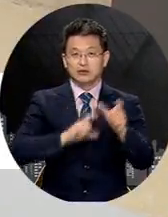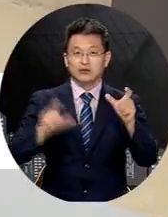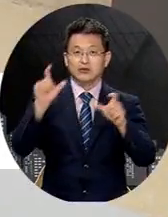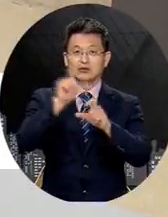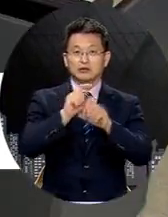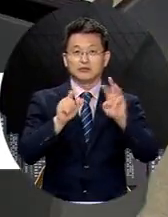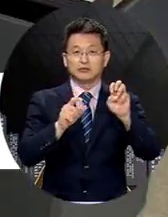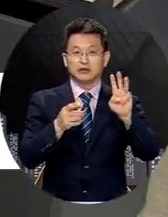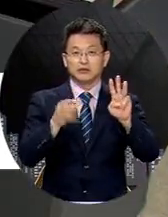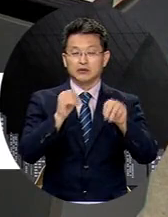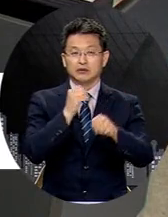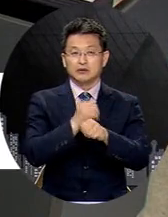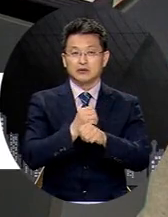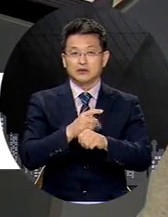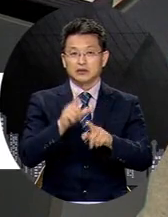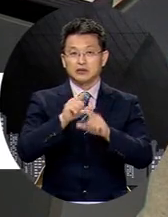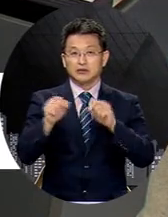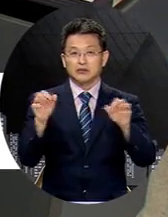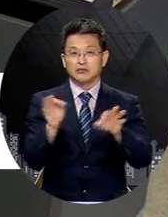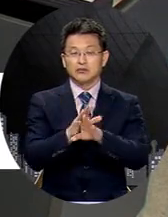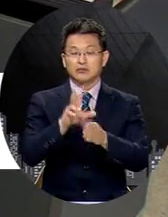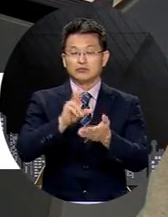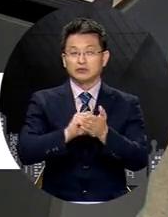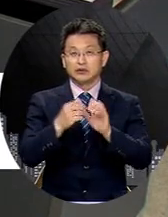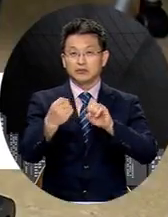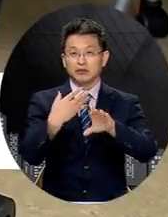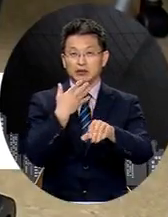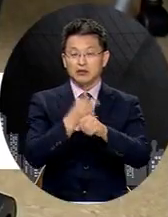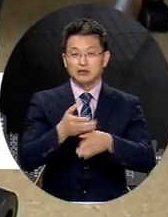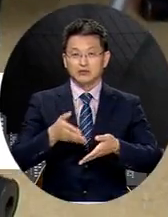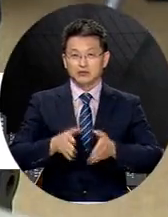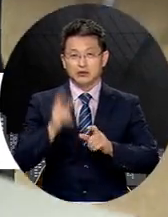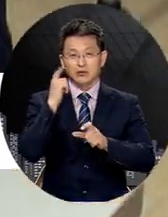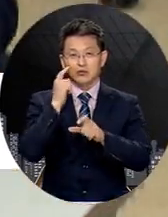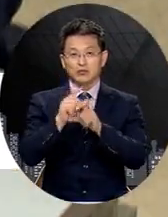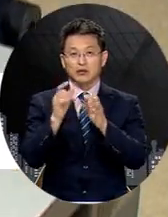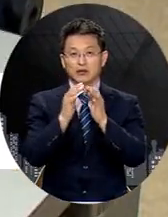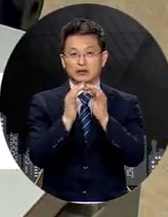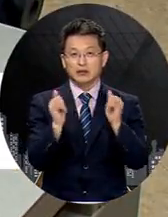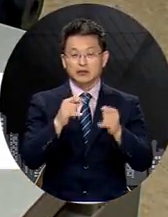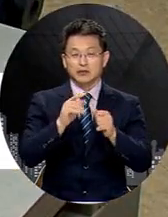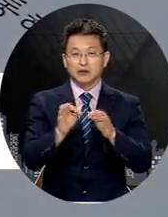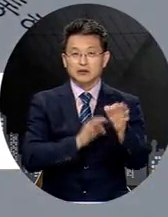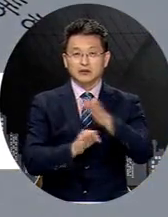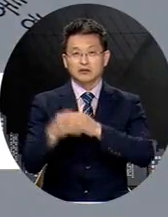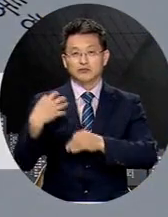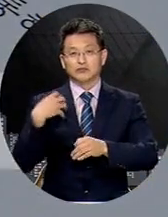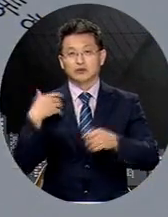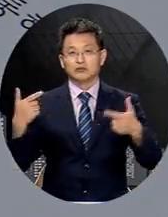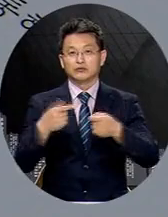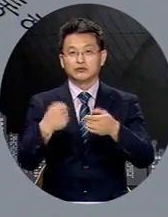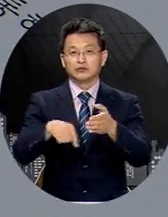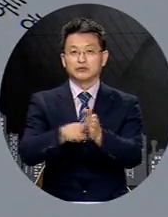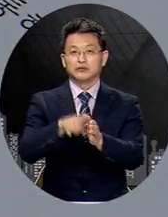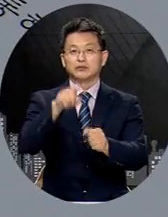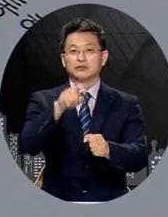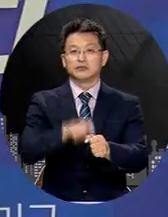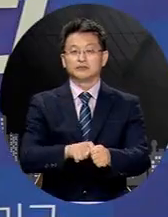투입합니다. 지방 소멸 문제에 대응하고 출산을 고민하는 세대의 경제적 부담을 덜어주기 위해서입니다.